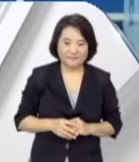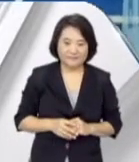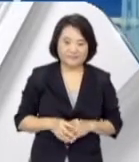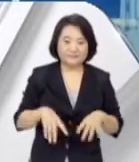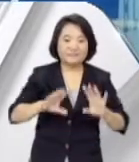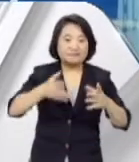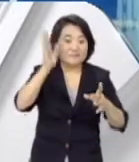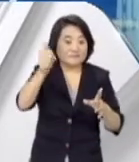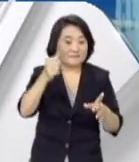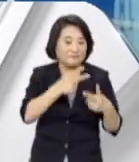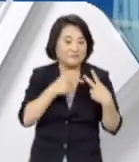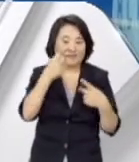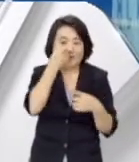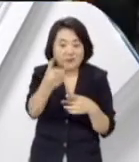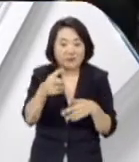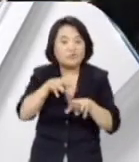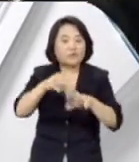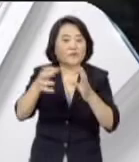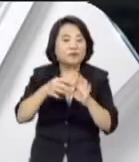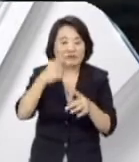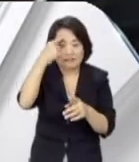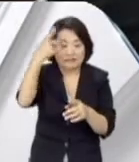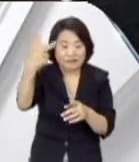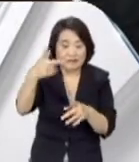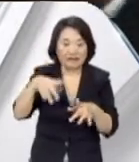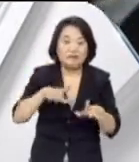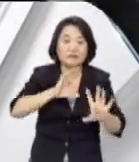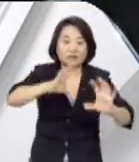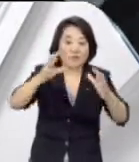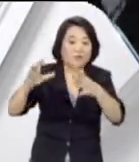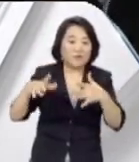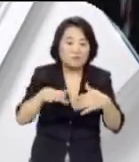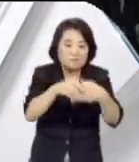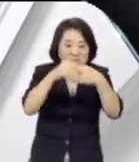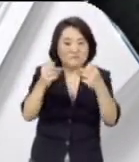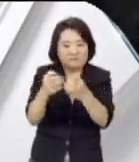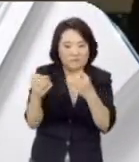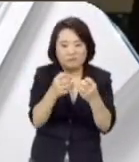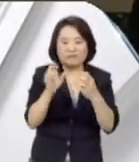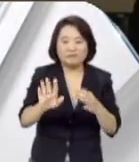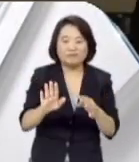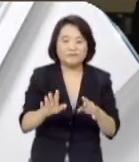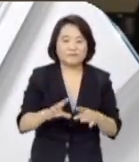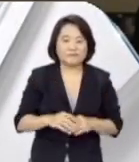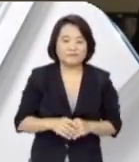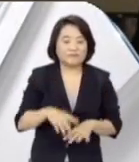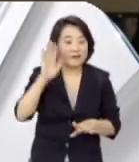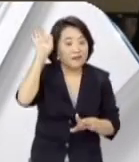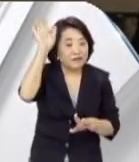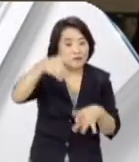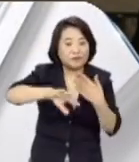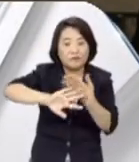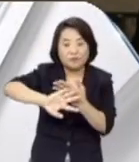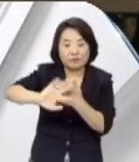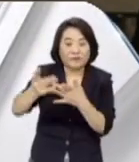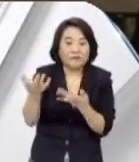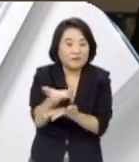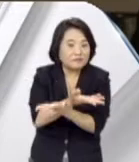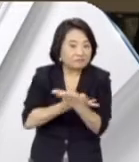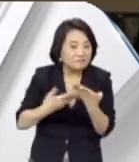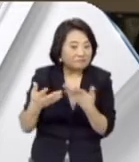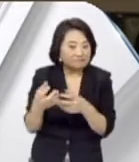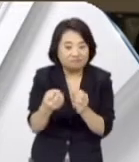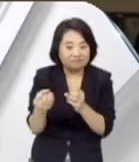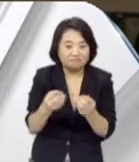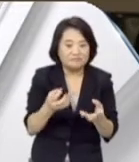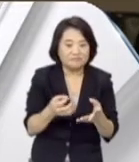总统蔡英文出访边外交，今年内就有七百页办公室相片飞趟。 将来的外